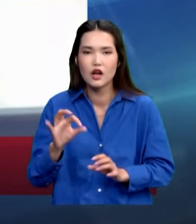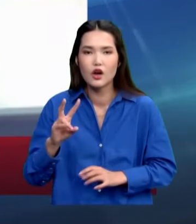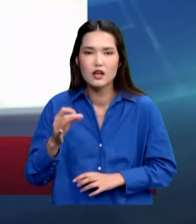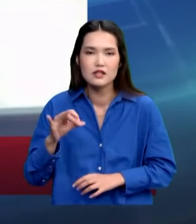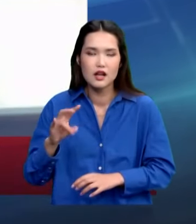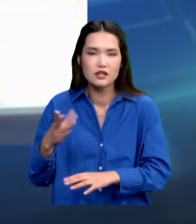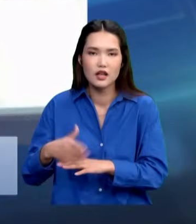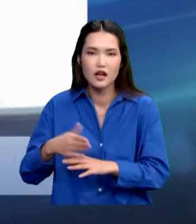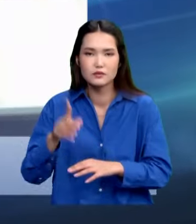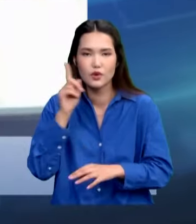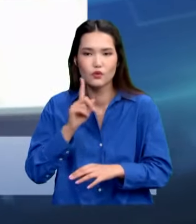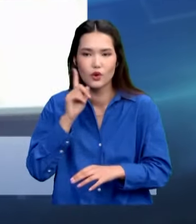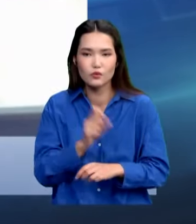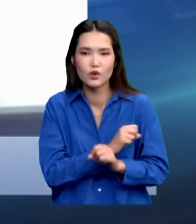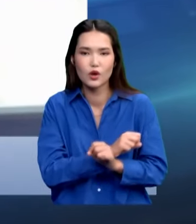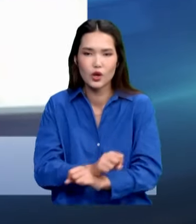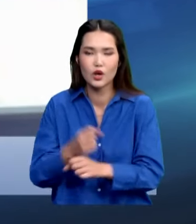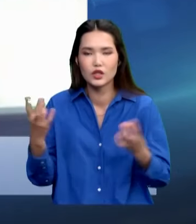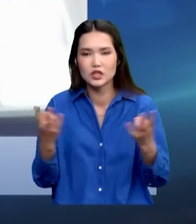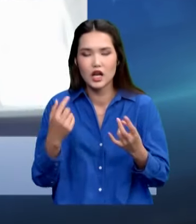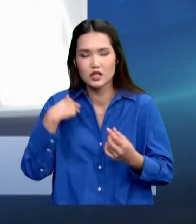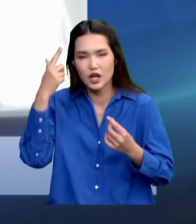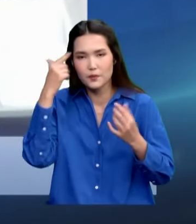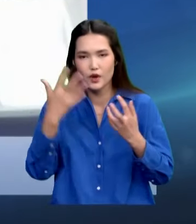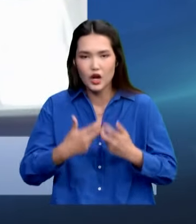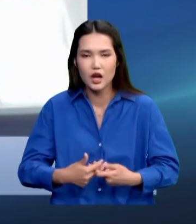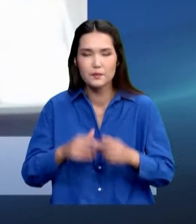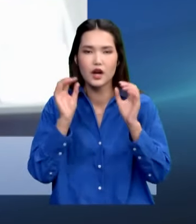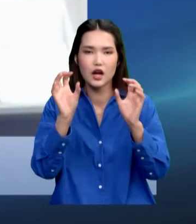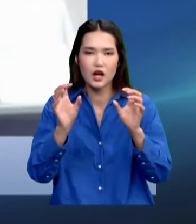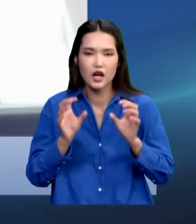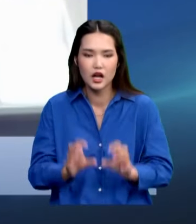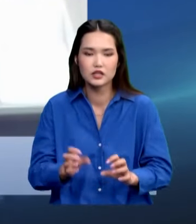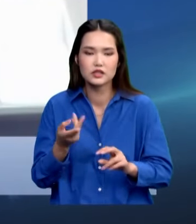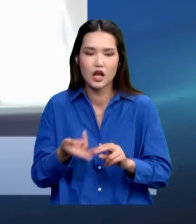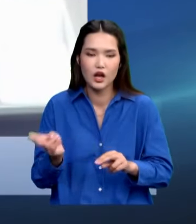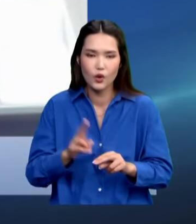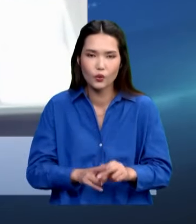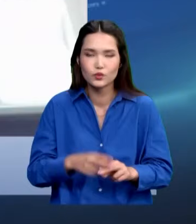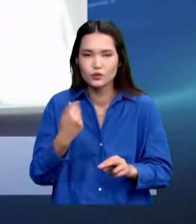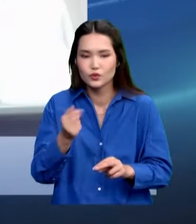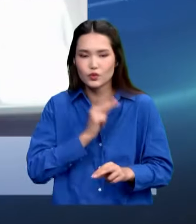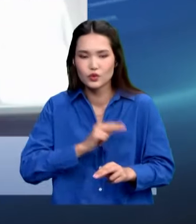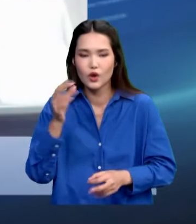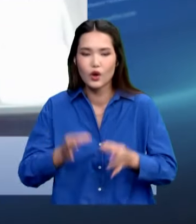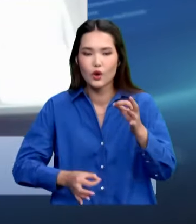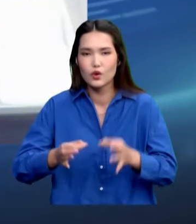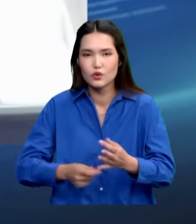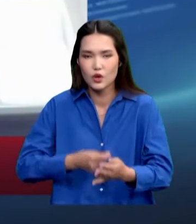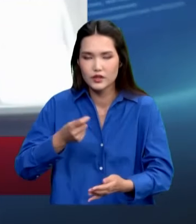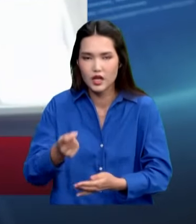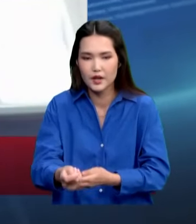кредитті уақытша тоқтата тұру қажет деп санаймын. Банк өз құзыретінде жаңағы сотқа беріп,